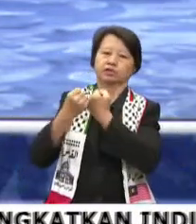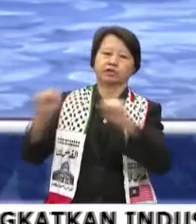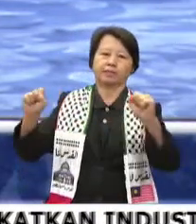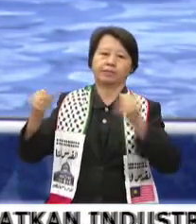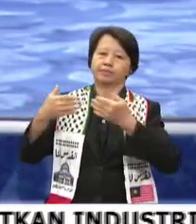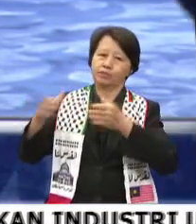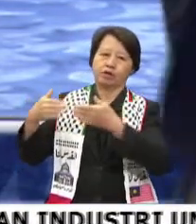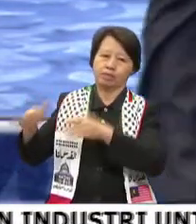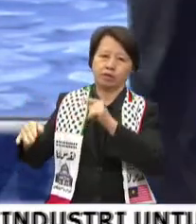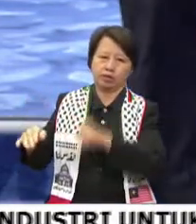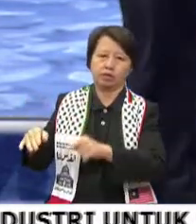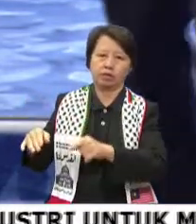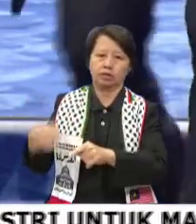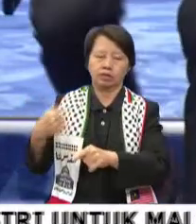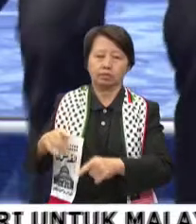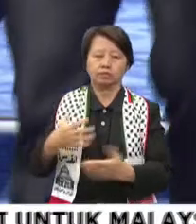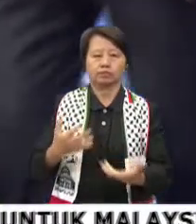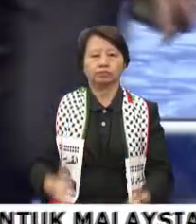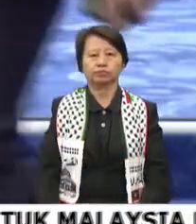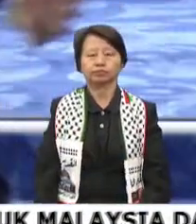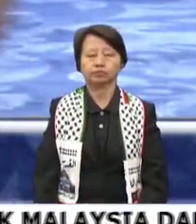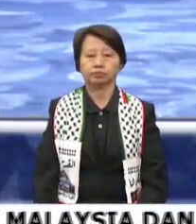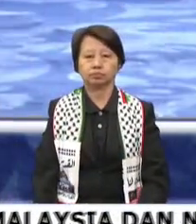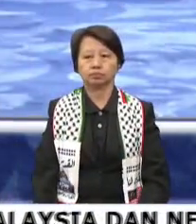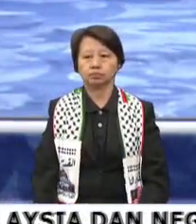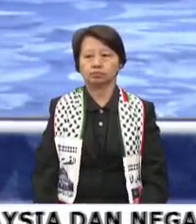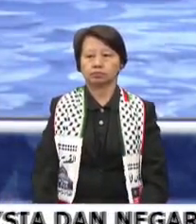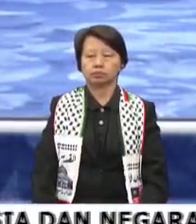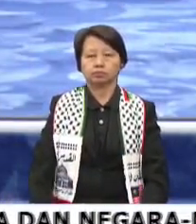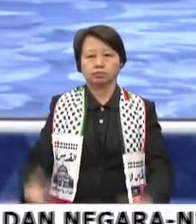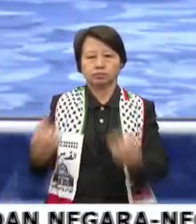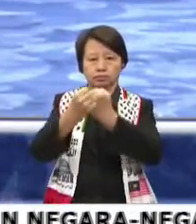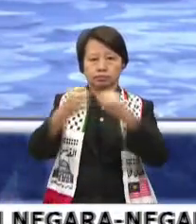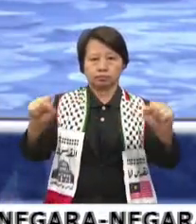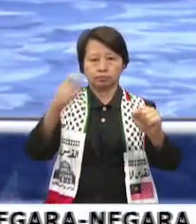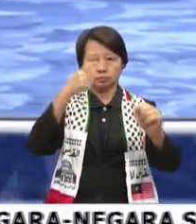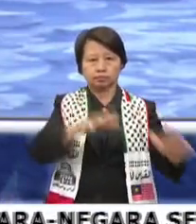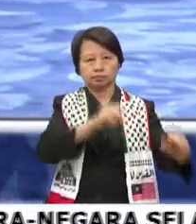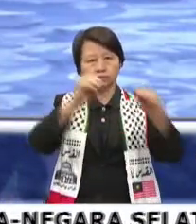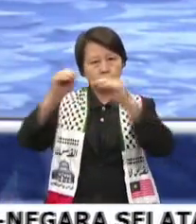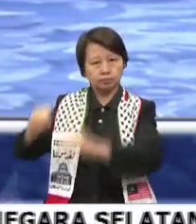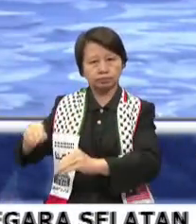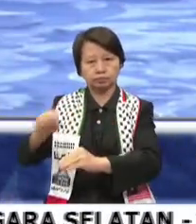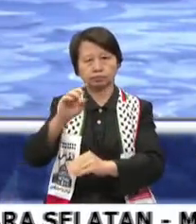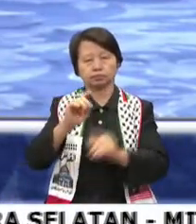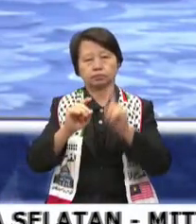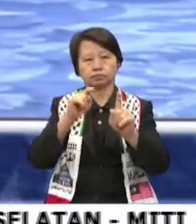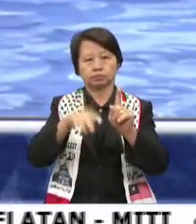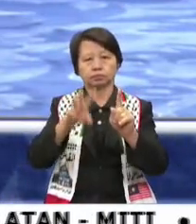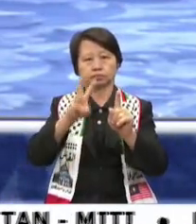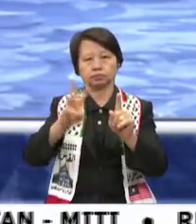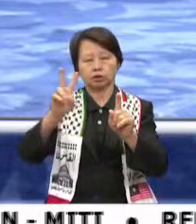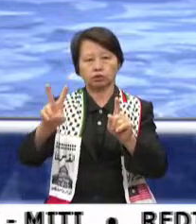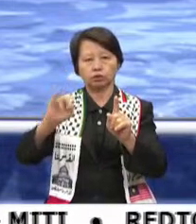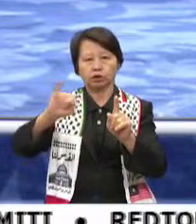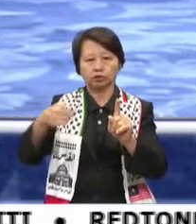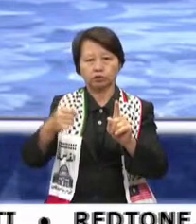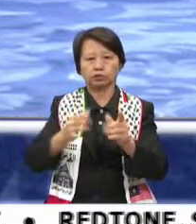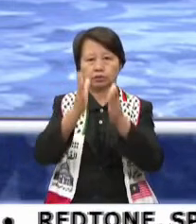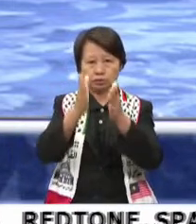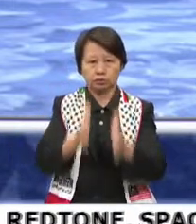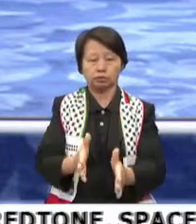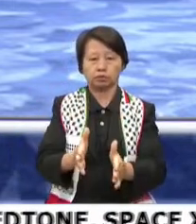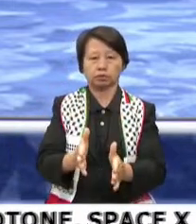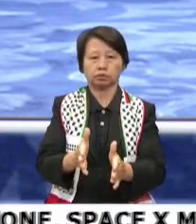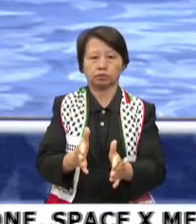melibatkan kesan yang parah dia persiapan untuk menatkan.6 juta